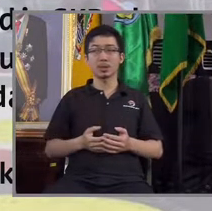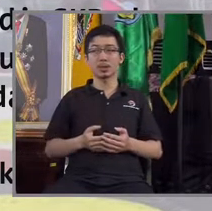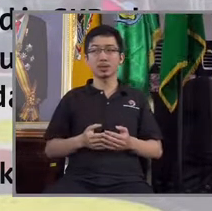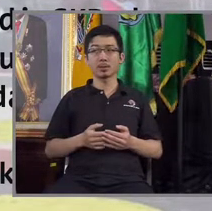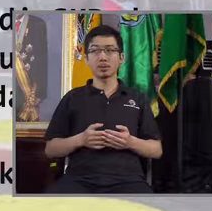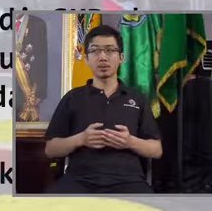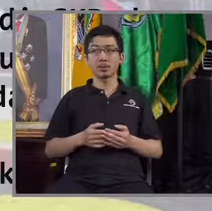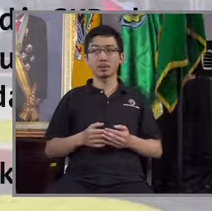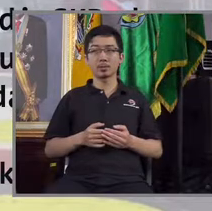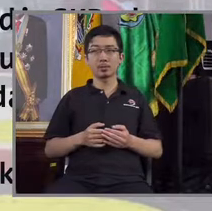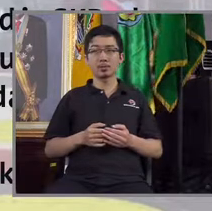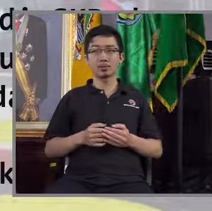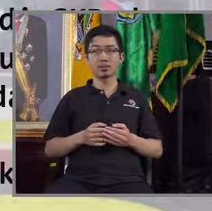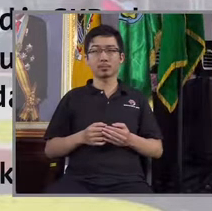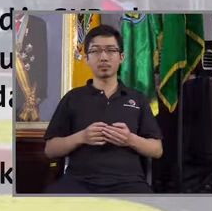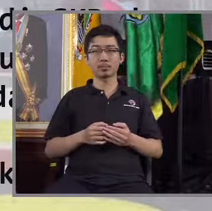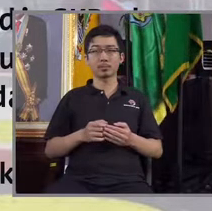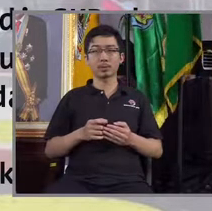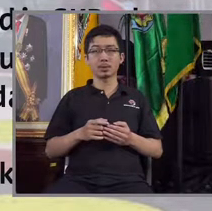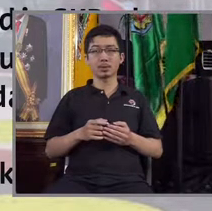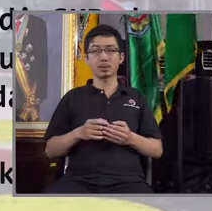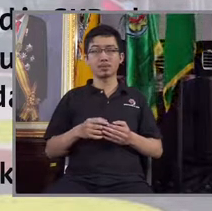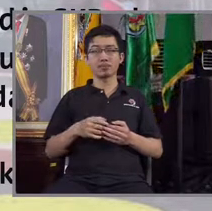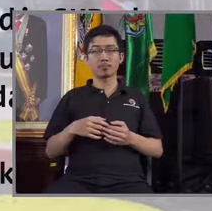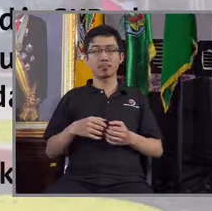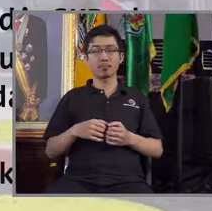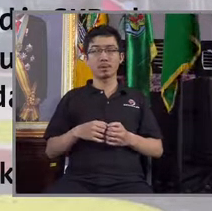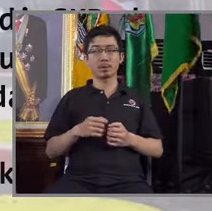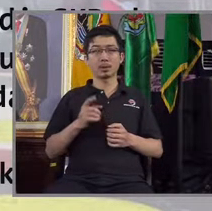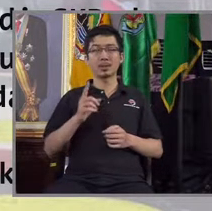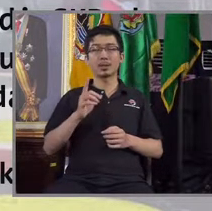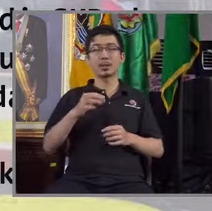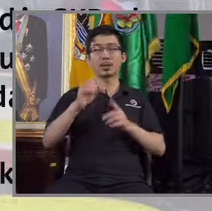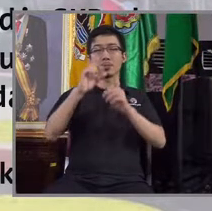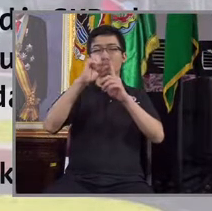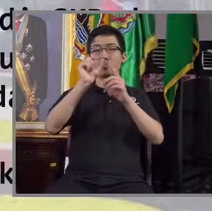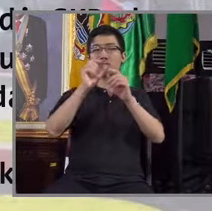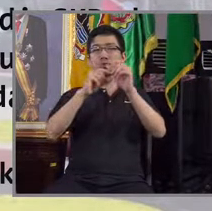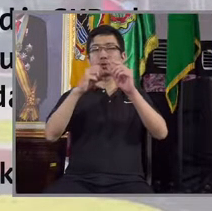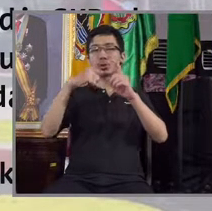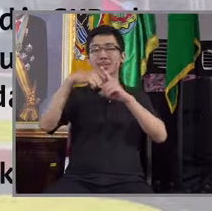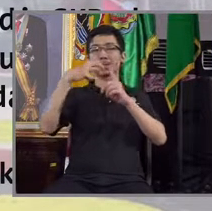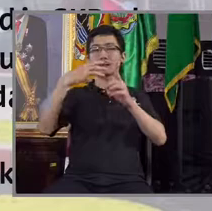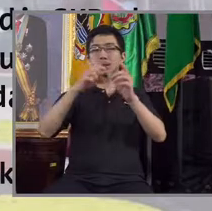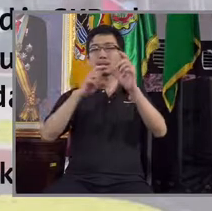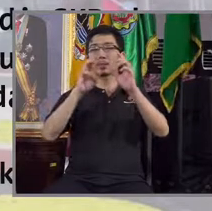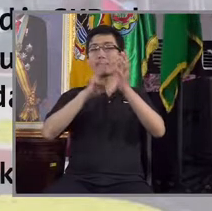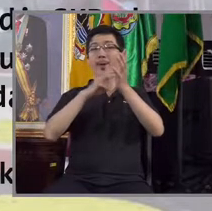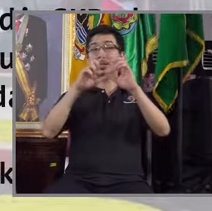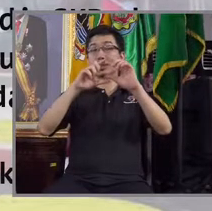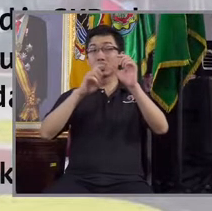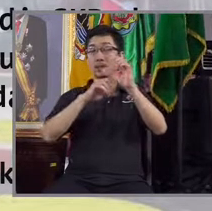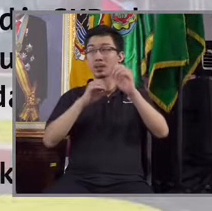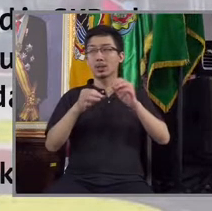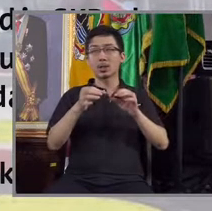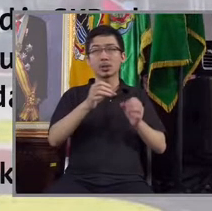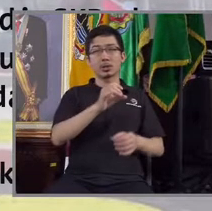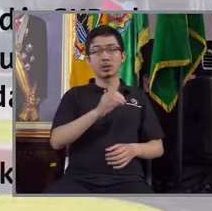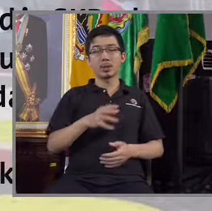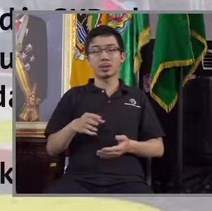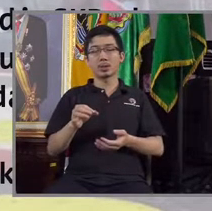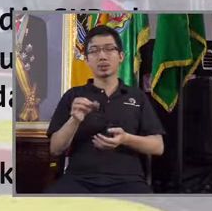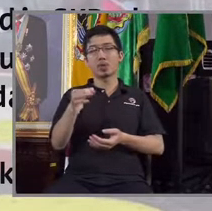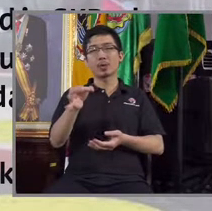oleh puskesmas yang ada di seluruh Kota Salatiga ini, alhamdulillah Kota Salatiga mendapatkan predikat seluruh puskesmas